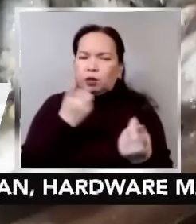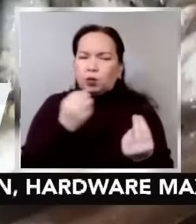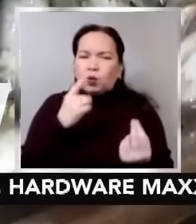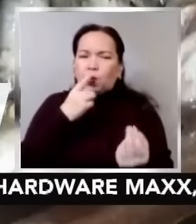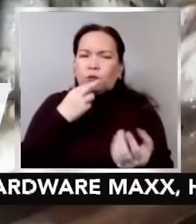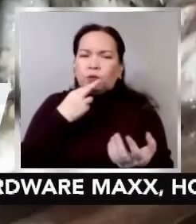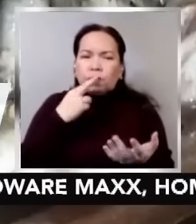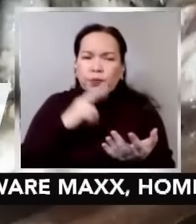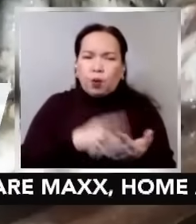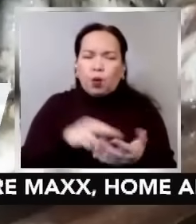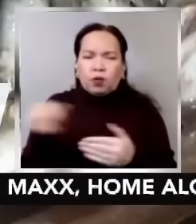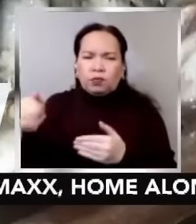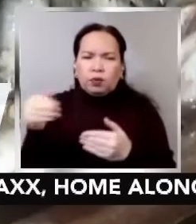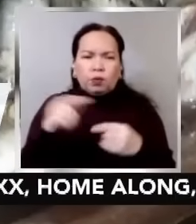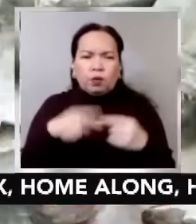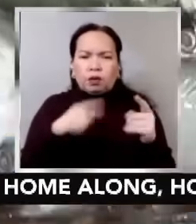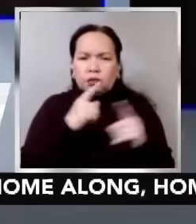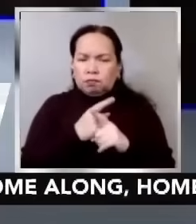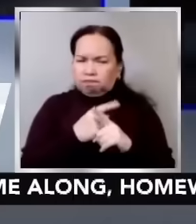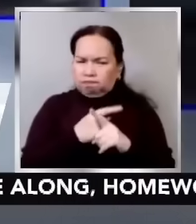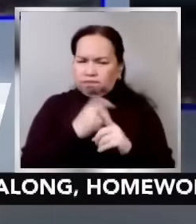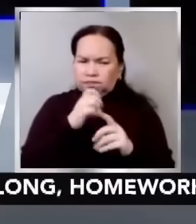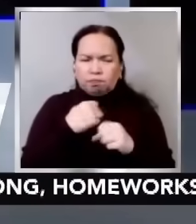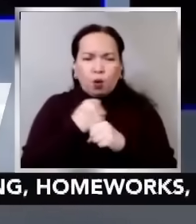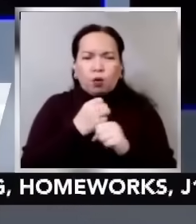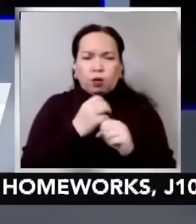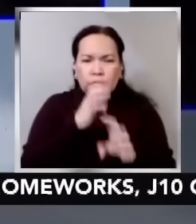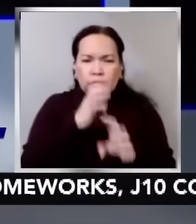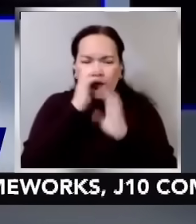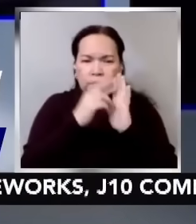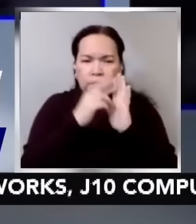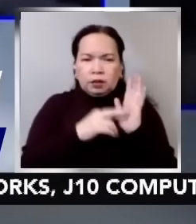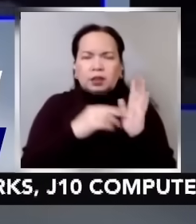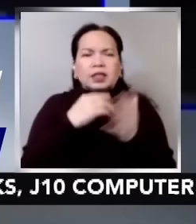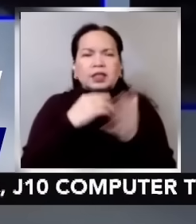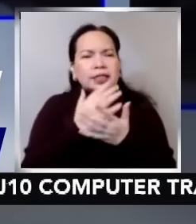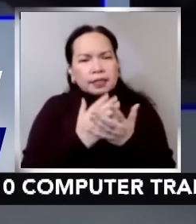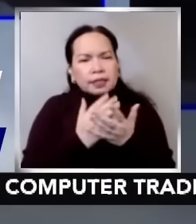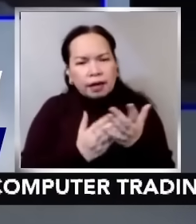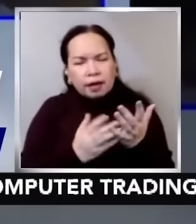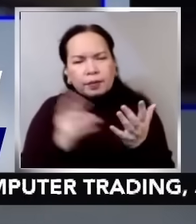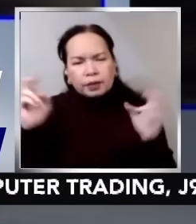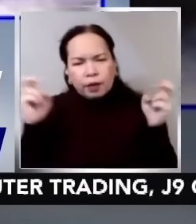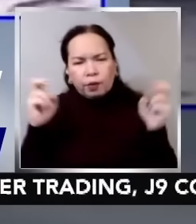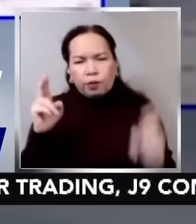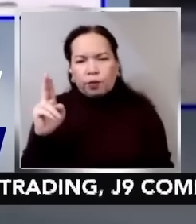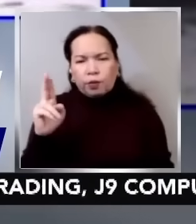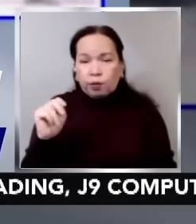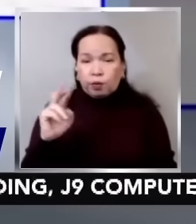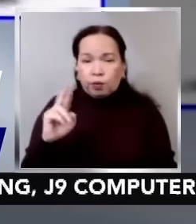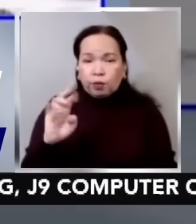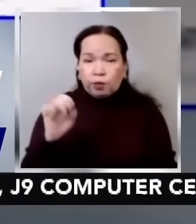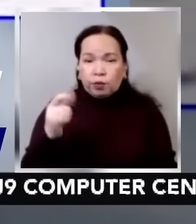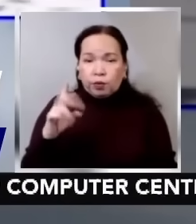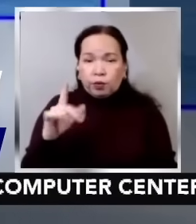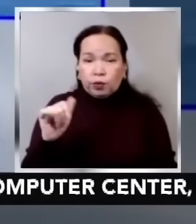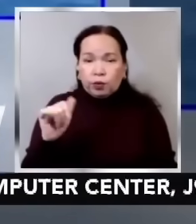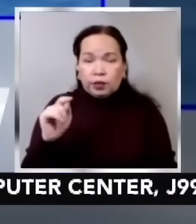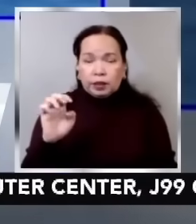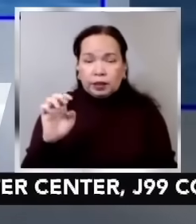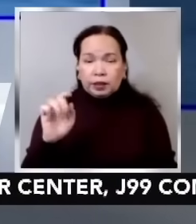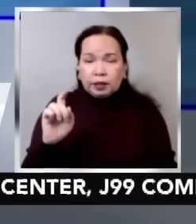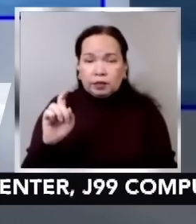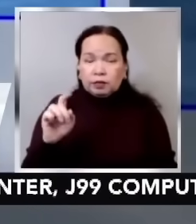yamang dagat. May tinatawag din tayong unregulated fishing. Ibig sabihin, uri ito ng pangingisda na kung saan walang regulasyon,